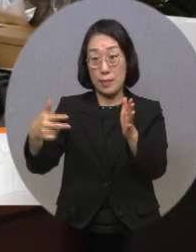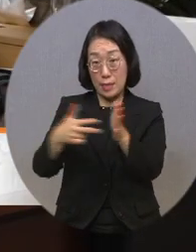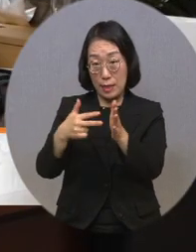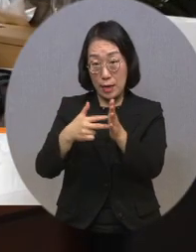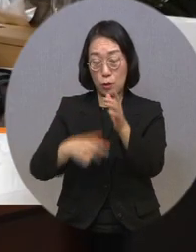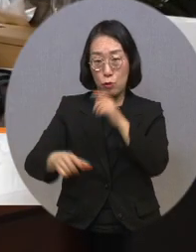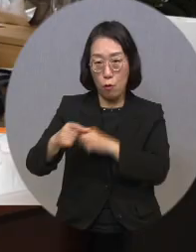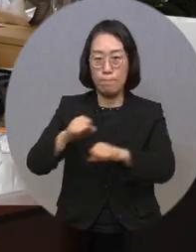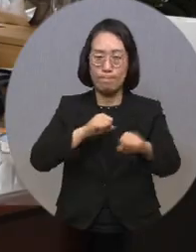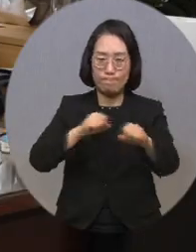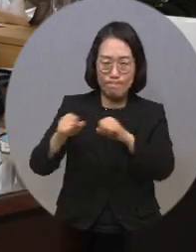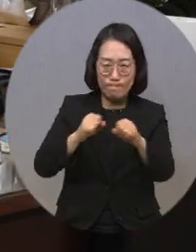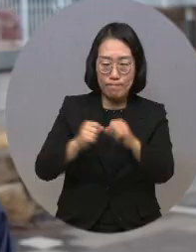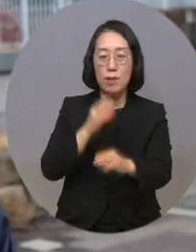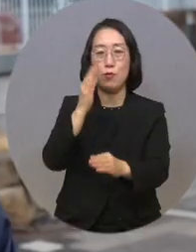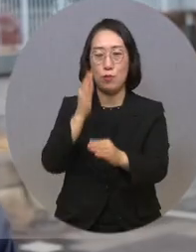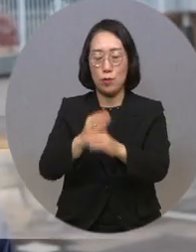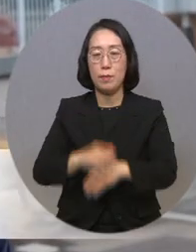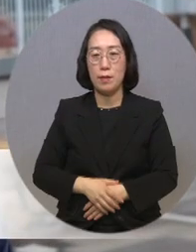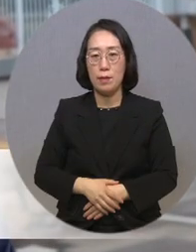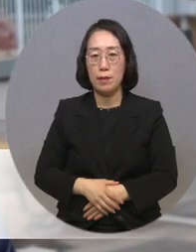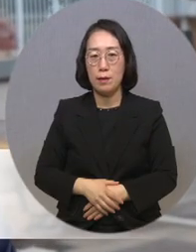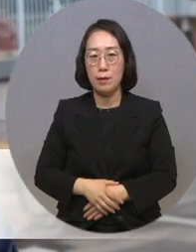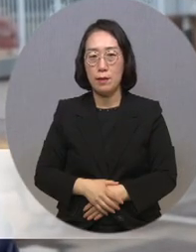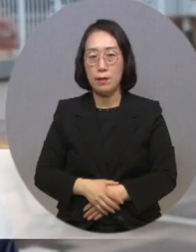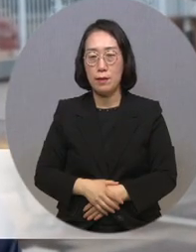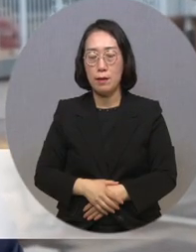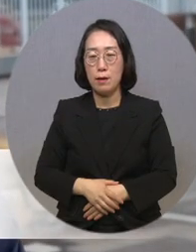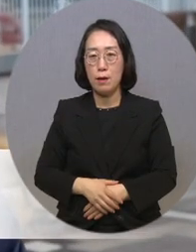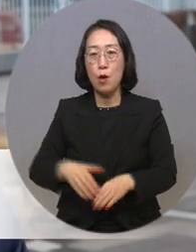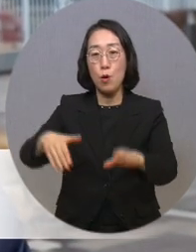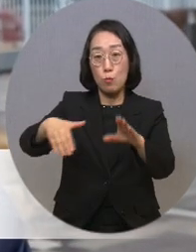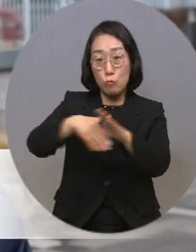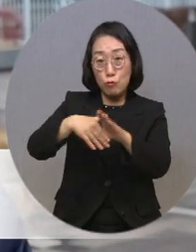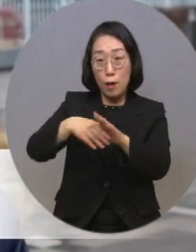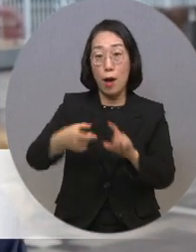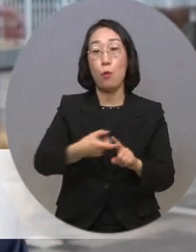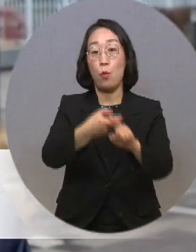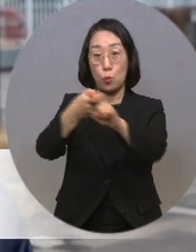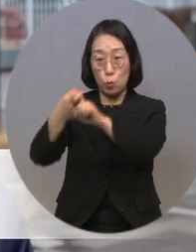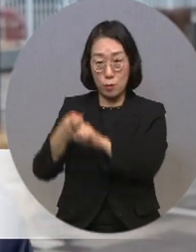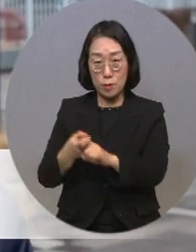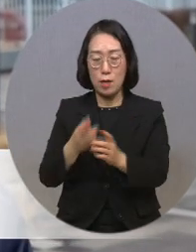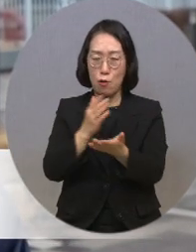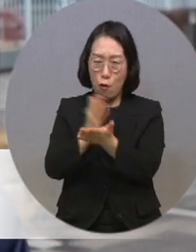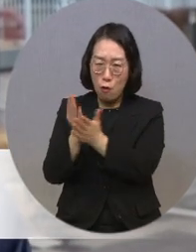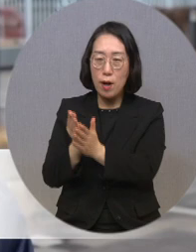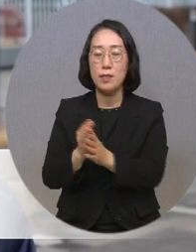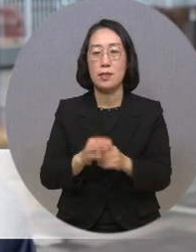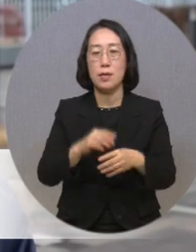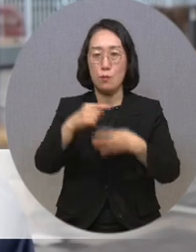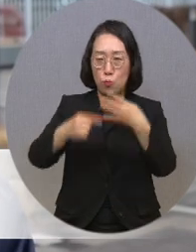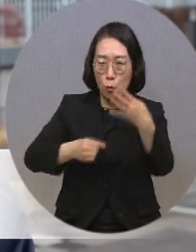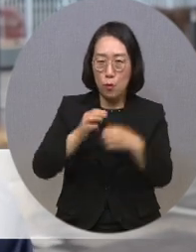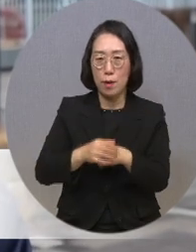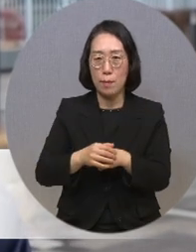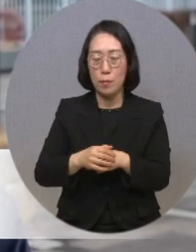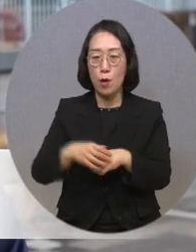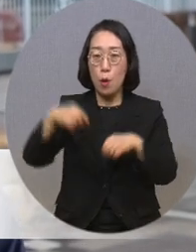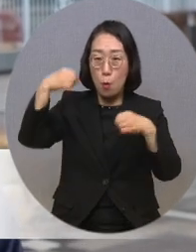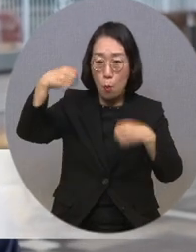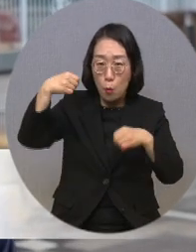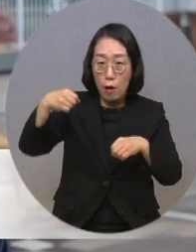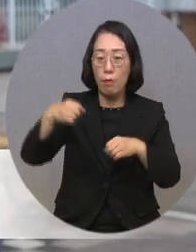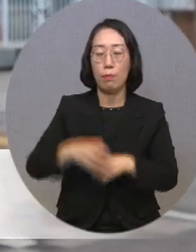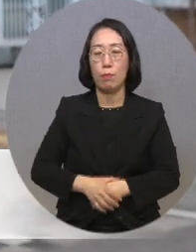사업에 선봉에 나서고 있습니다. 문화 공감대, 그다음 문화 공동체를 위해서 다양한 프로그램들을 준비하고 있습니다. 뭐 문화 버스킹이라든가 문화